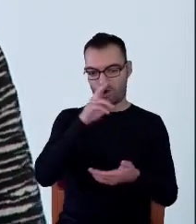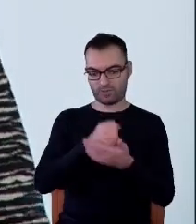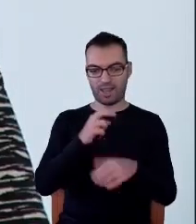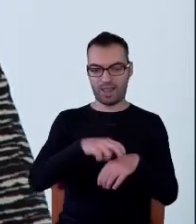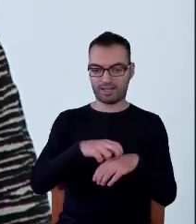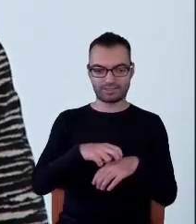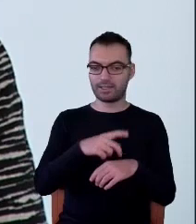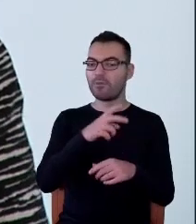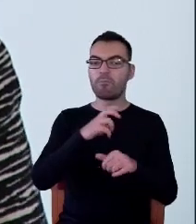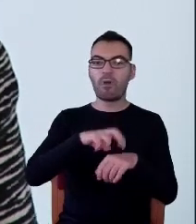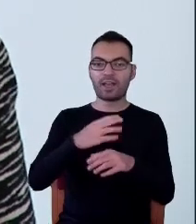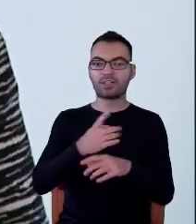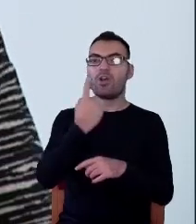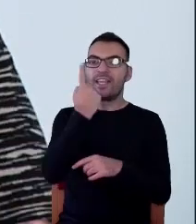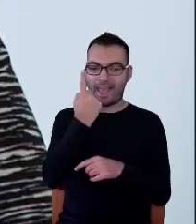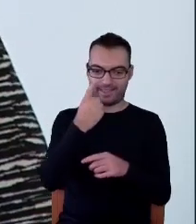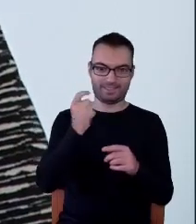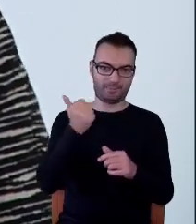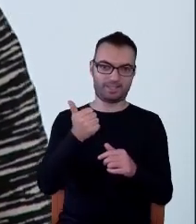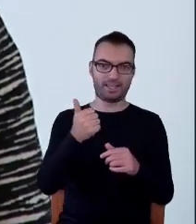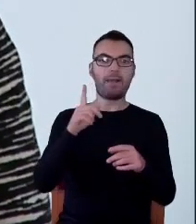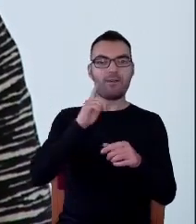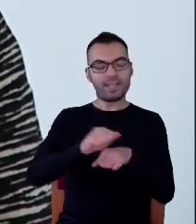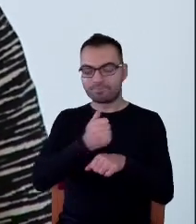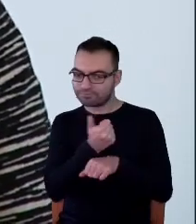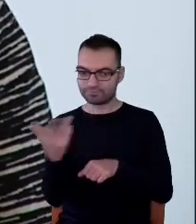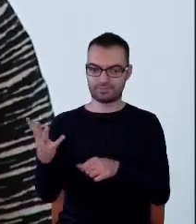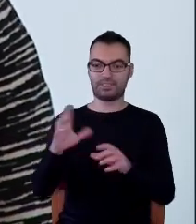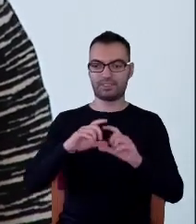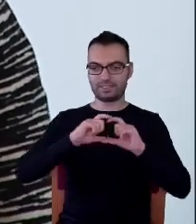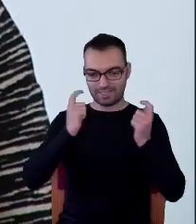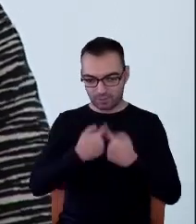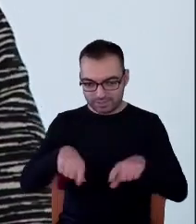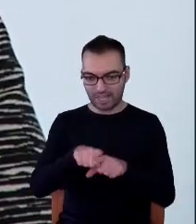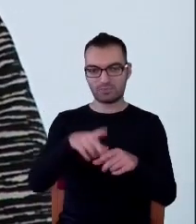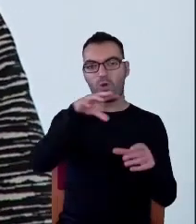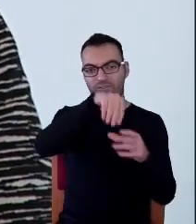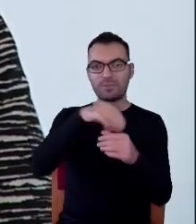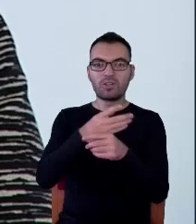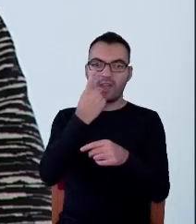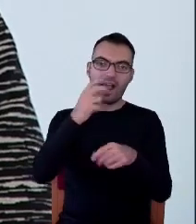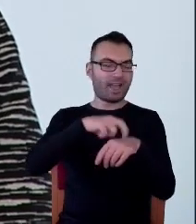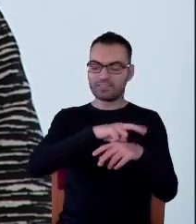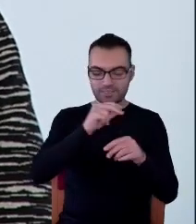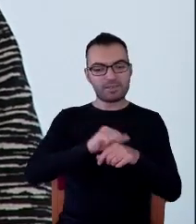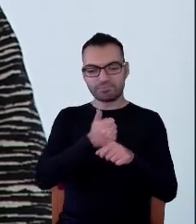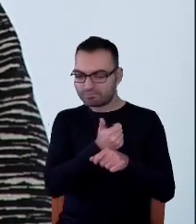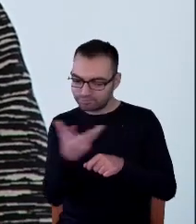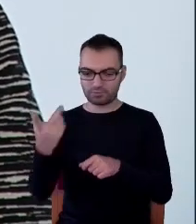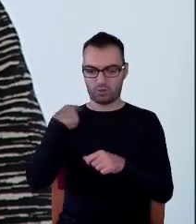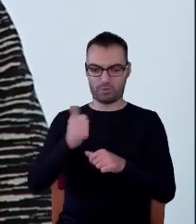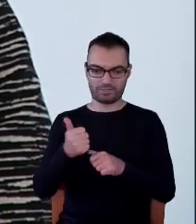lekarz jest tutaj jednym ze specjalistów, którzy przekazują informacje do zespołu orzekającego, ale to zespół orzekający, w skład którego